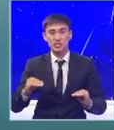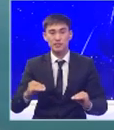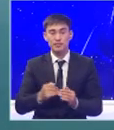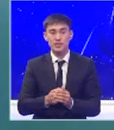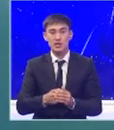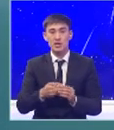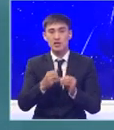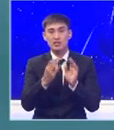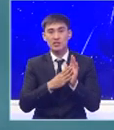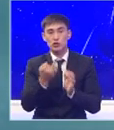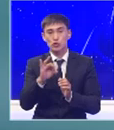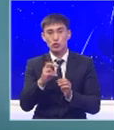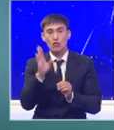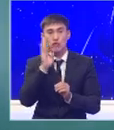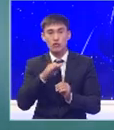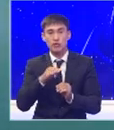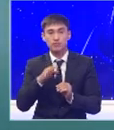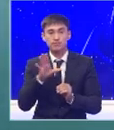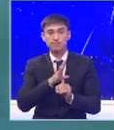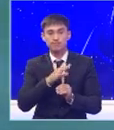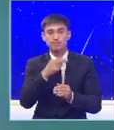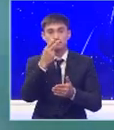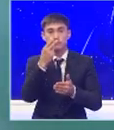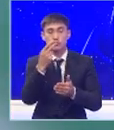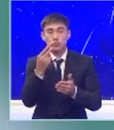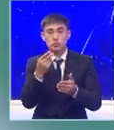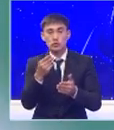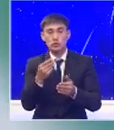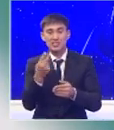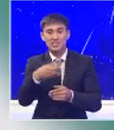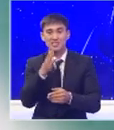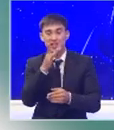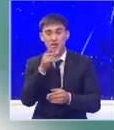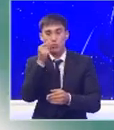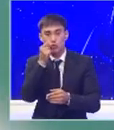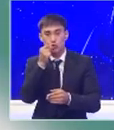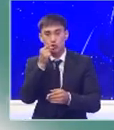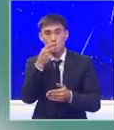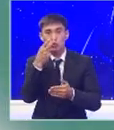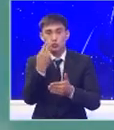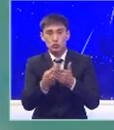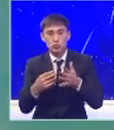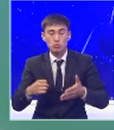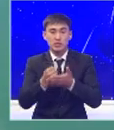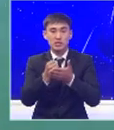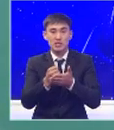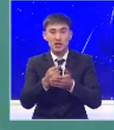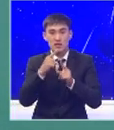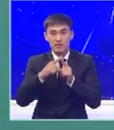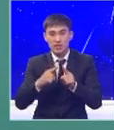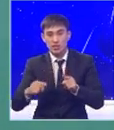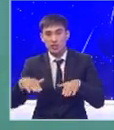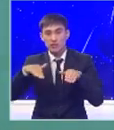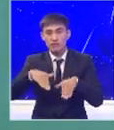июля список жертв водной стихии едва не пополнил 30-летний мужчина который внезапным порывом ветра и течением был отнесен вдаль